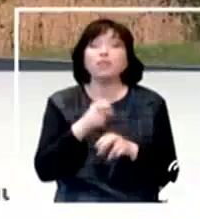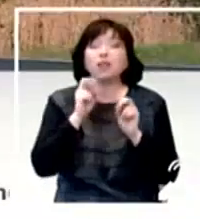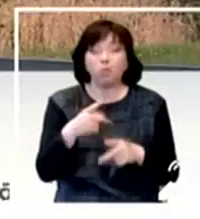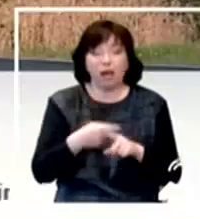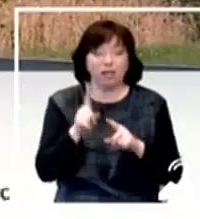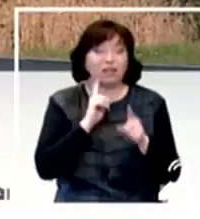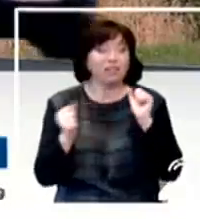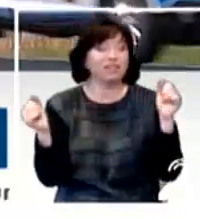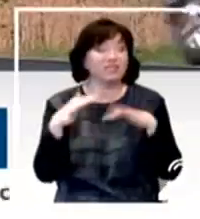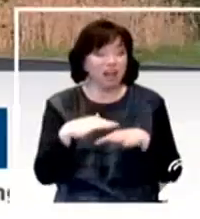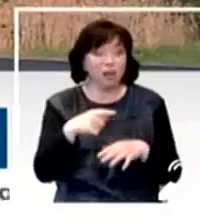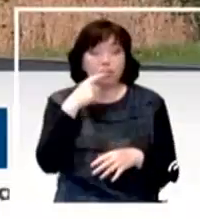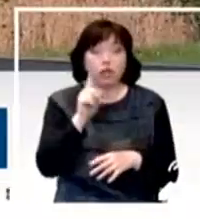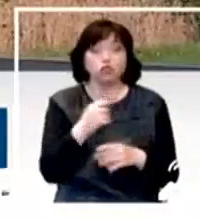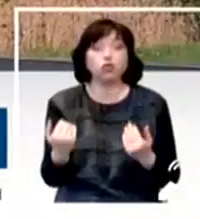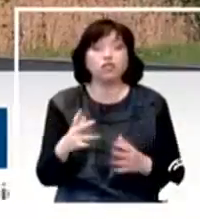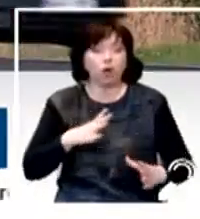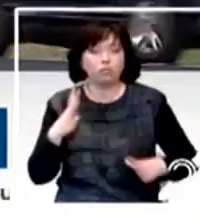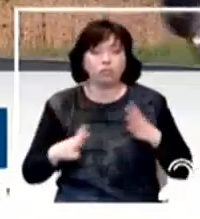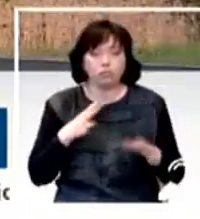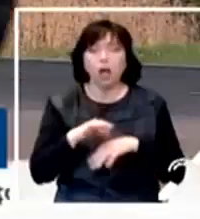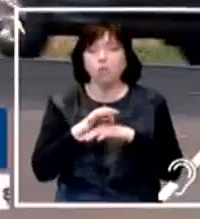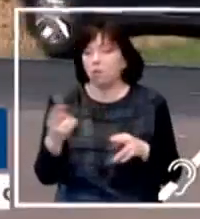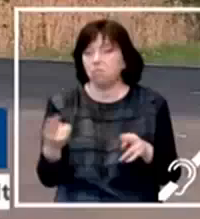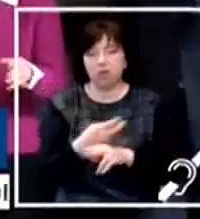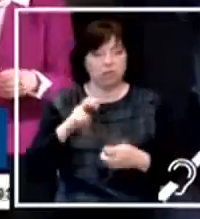Politice Europene a anunțat că exercițiul de astăzi s-a desfășurat